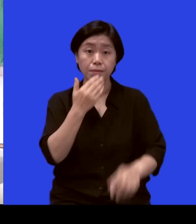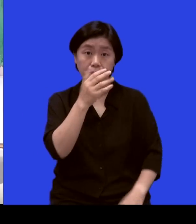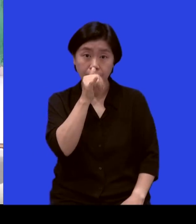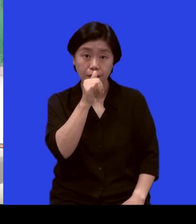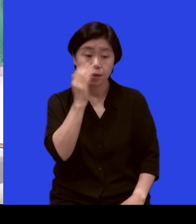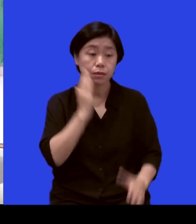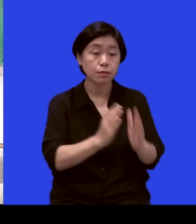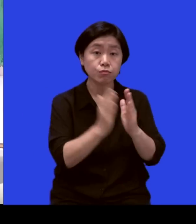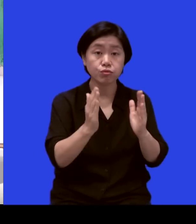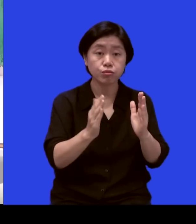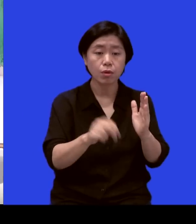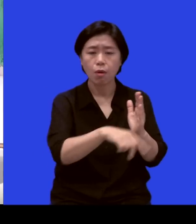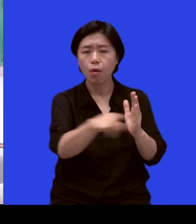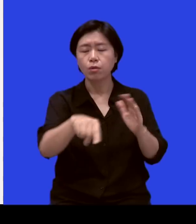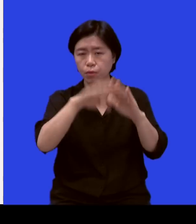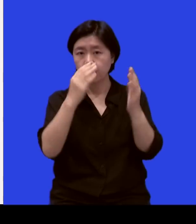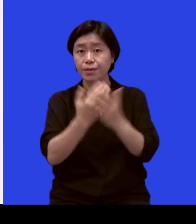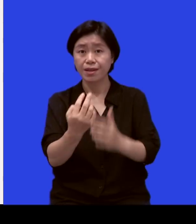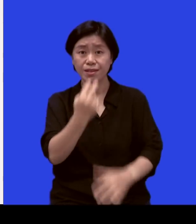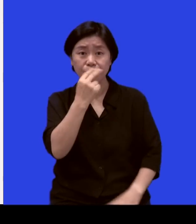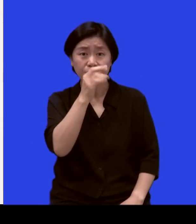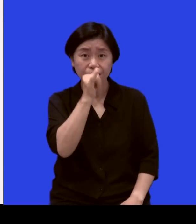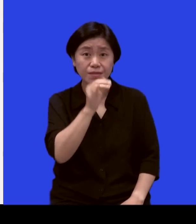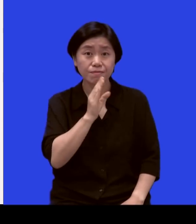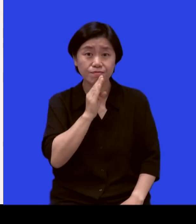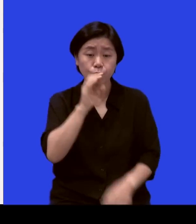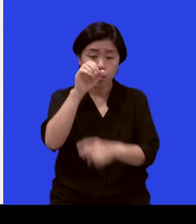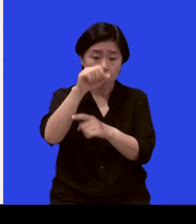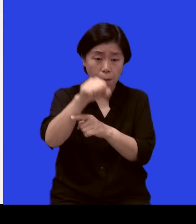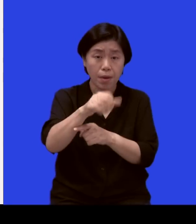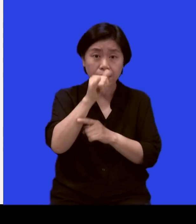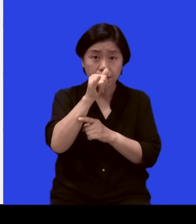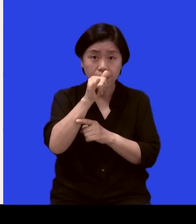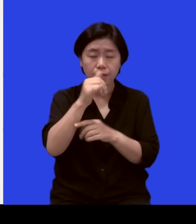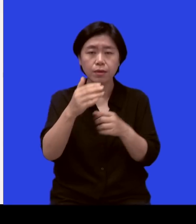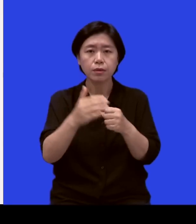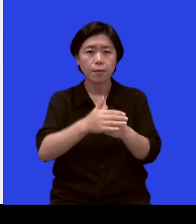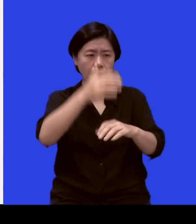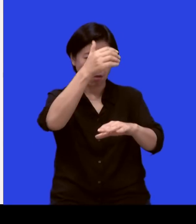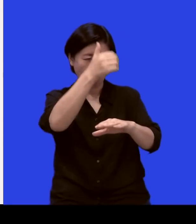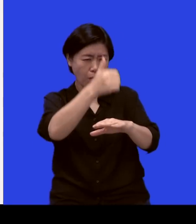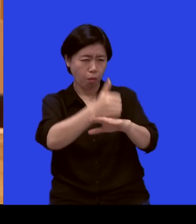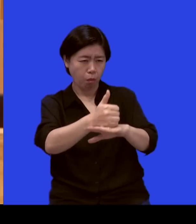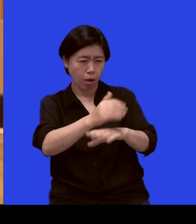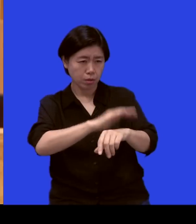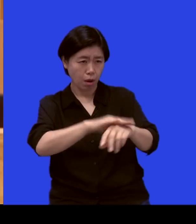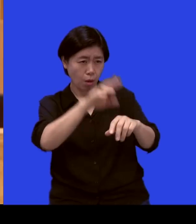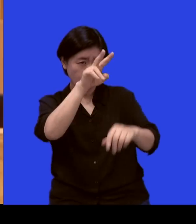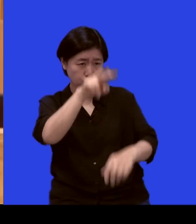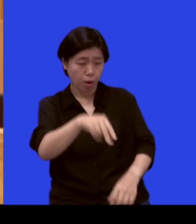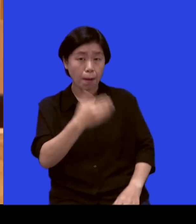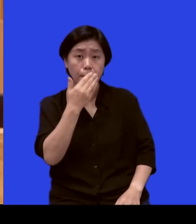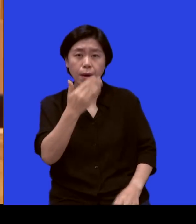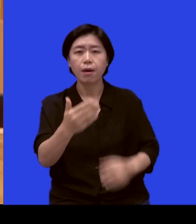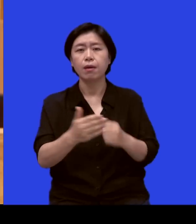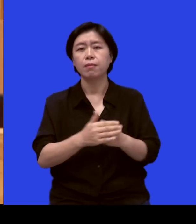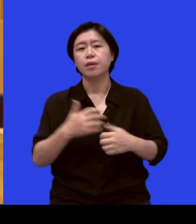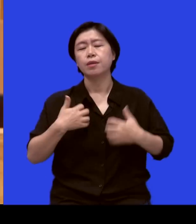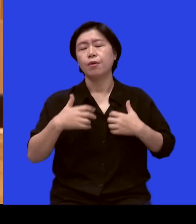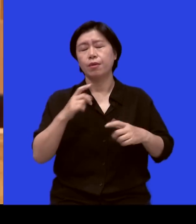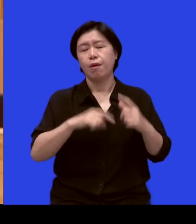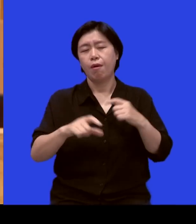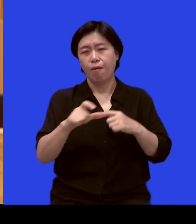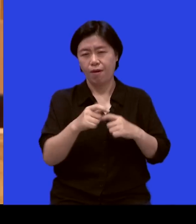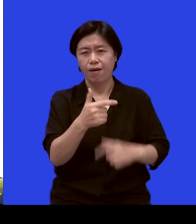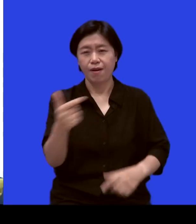식물도 생명이야. 배추도 생명이고. 그리고 열매를 맺고. 그러니까 아주 구체적으로 결과물이 나타나는 거죠.